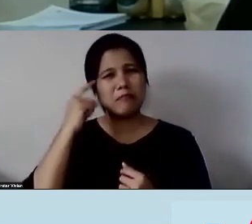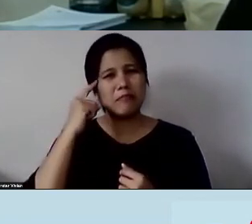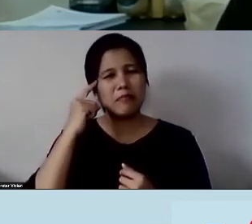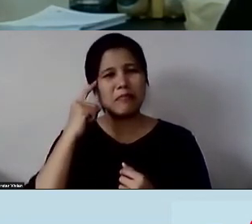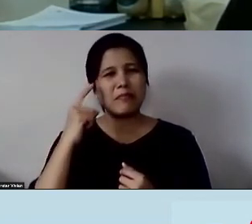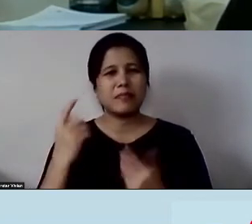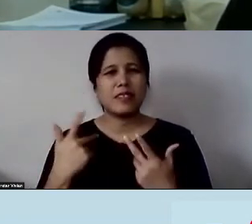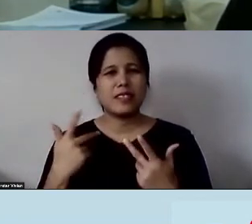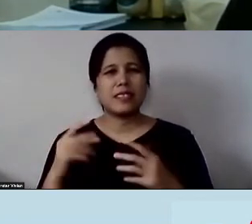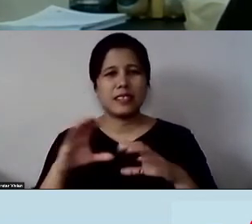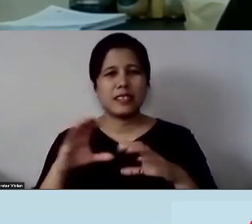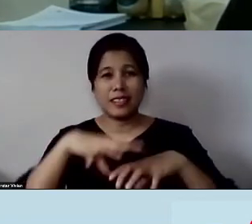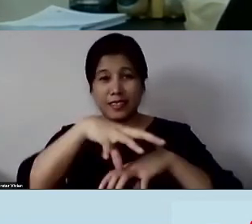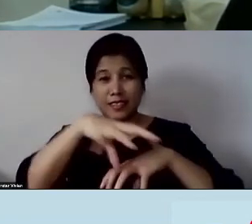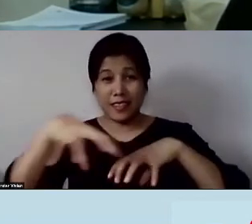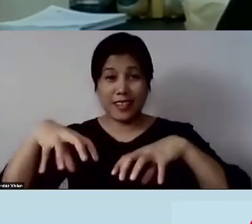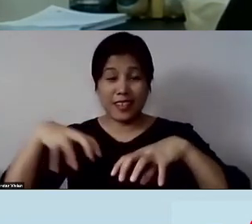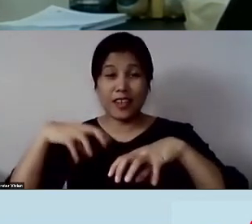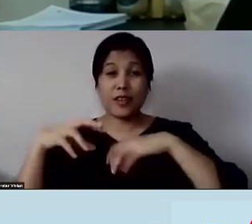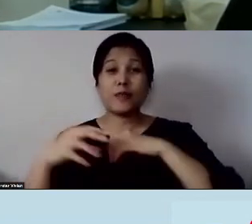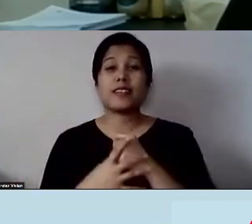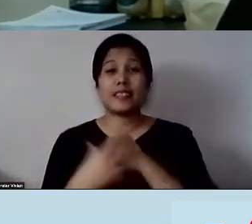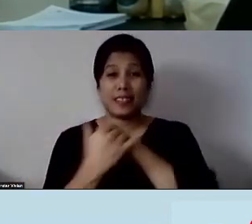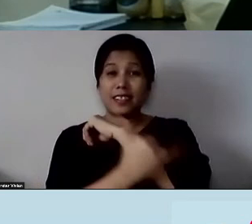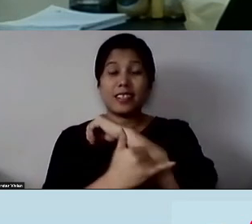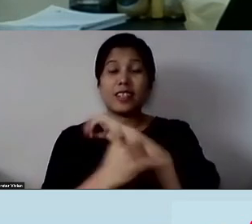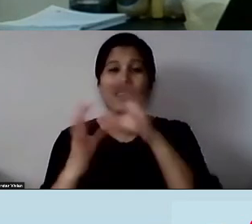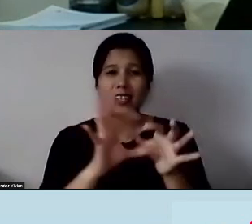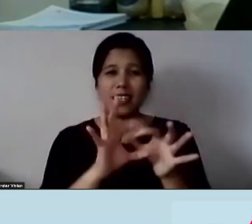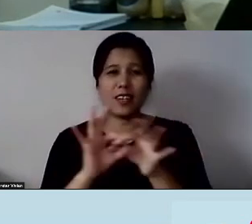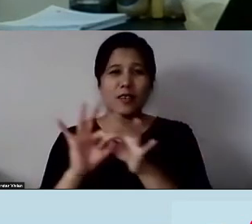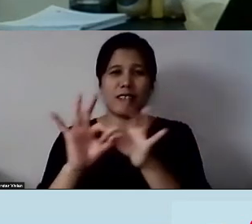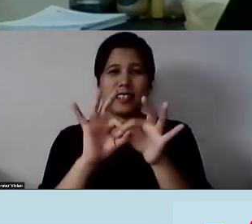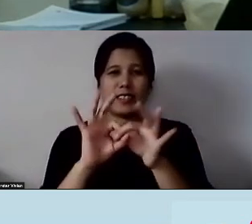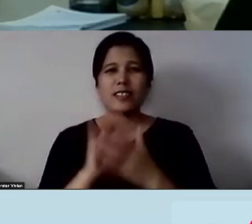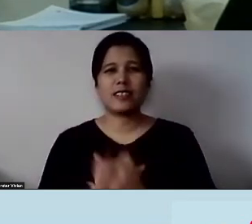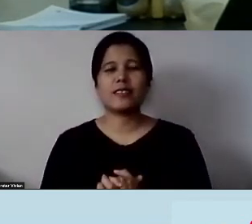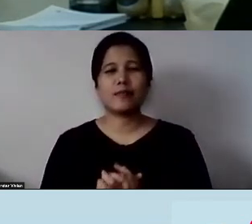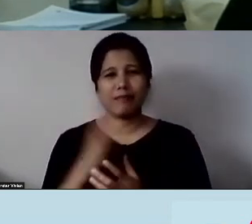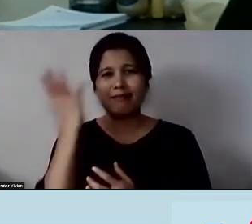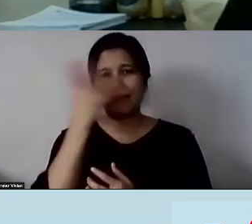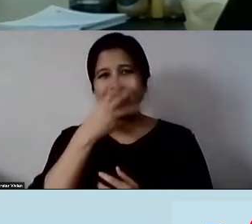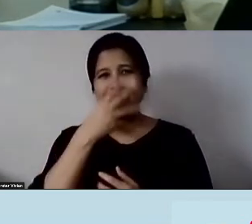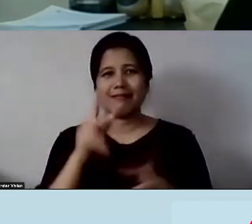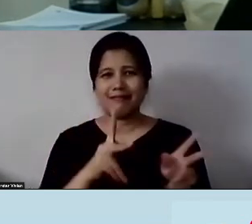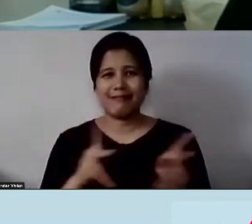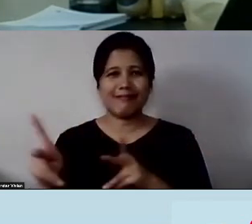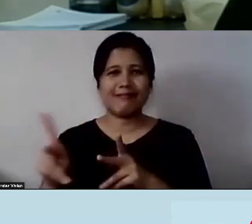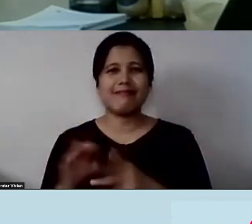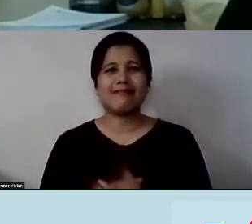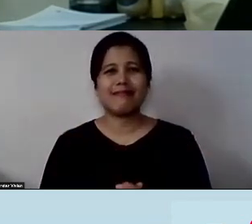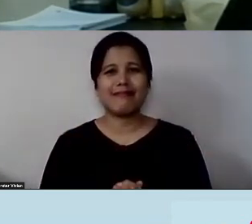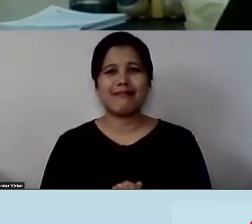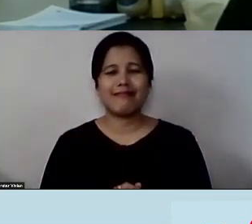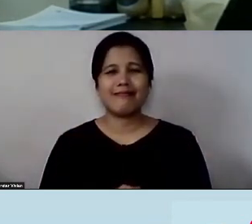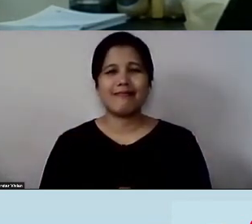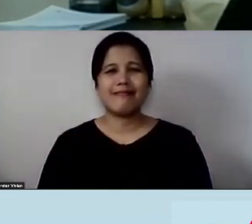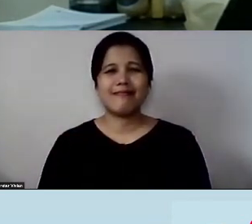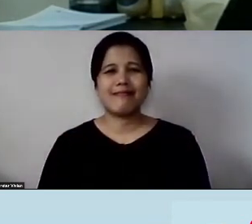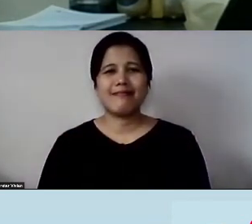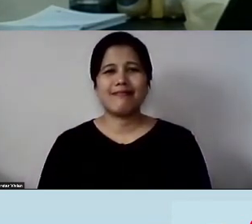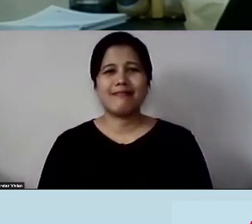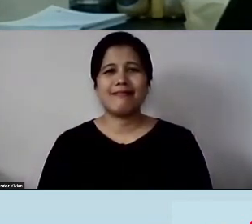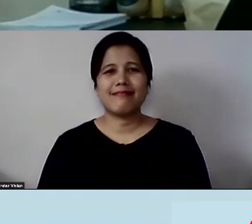ASEAN neighbors would appreciate the collaboration din naman, di ba? So ganda yan, Malaysia, Indonesia, and such. Kaya nga yung sa diba